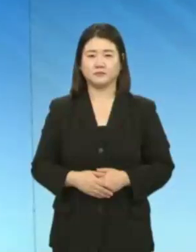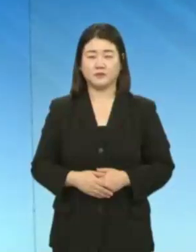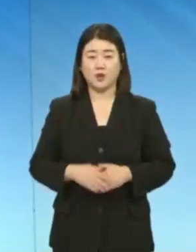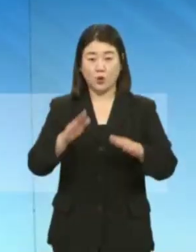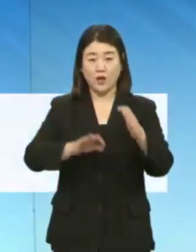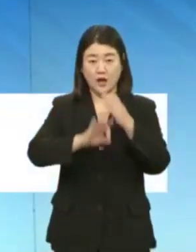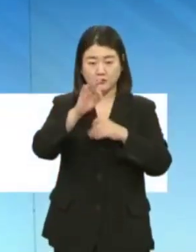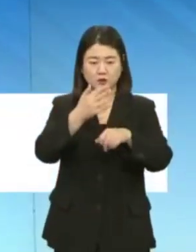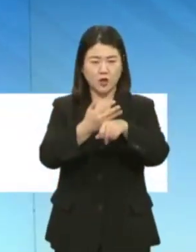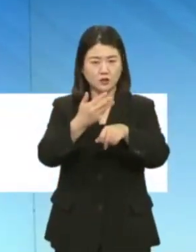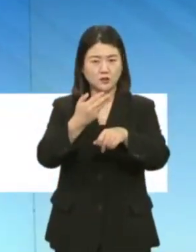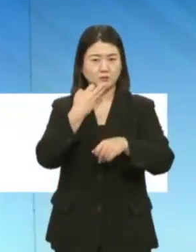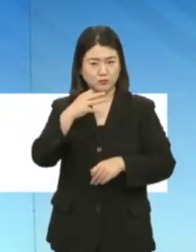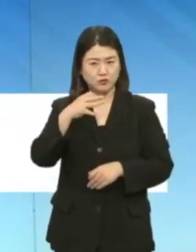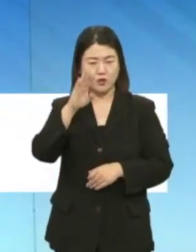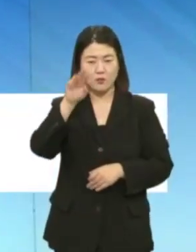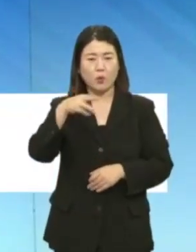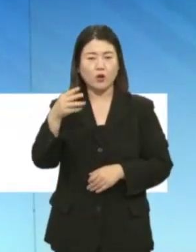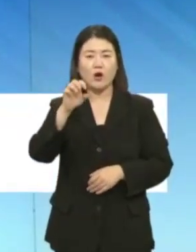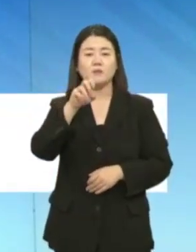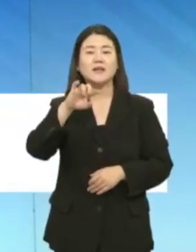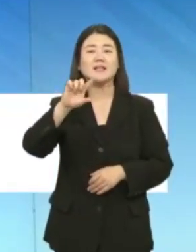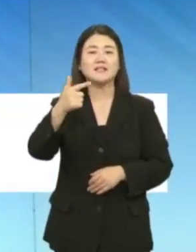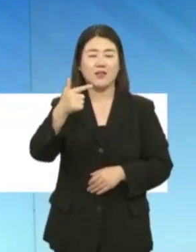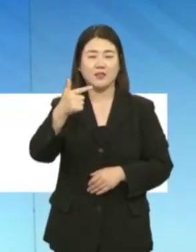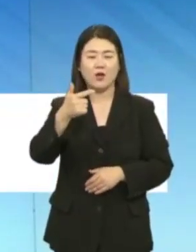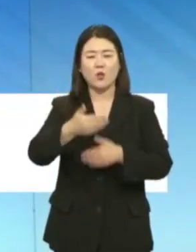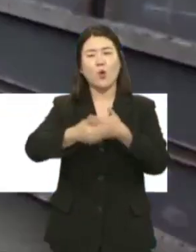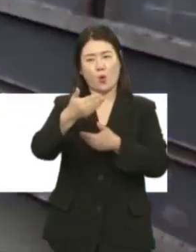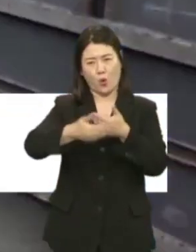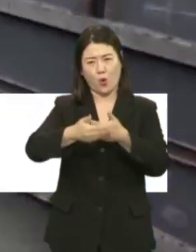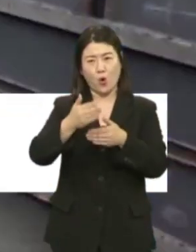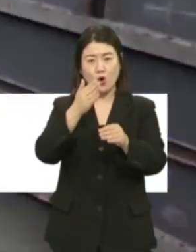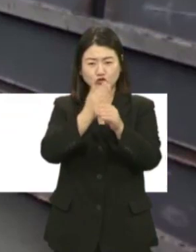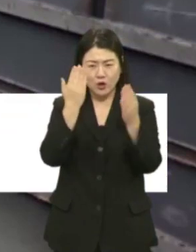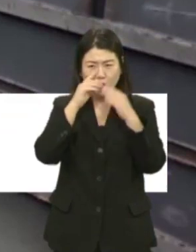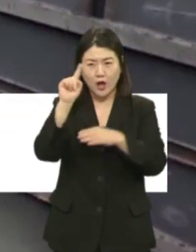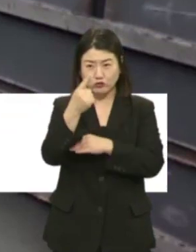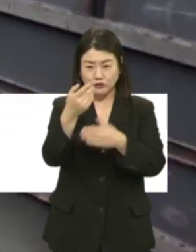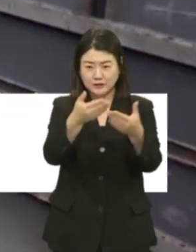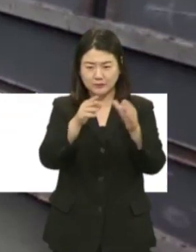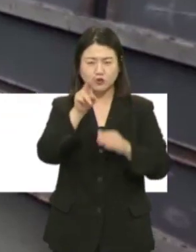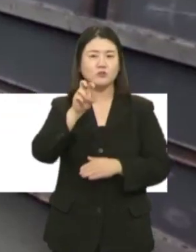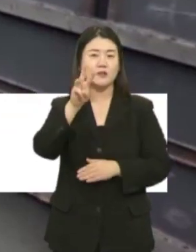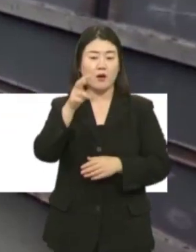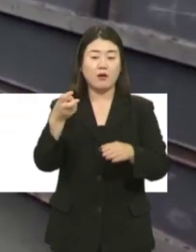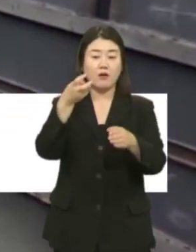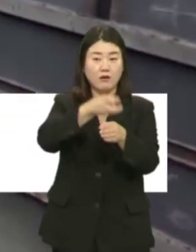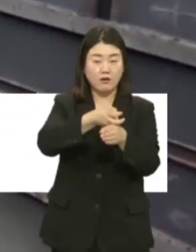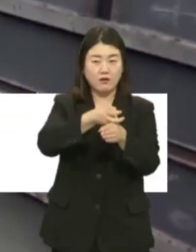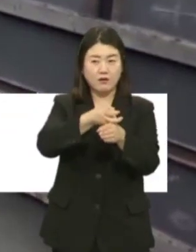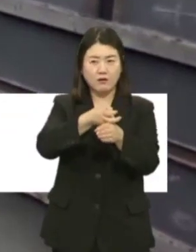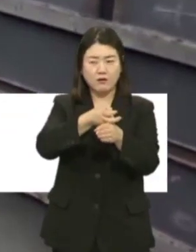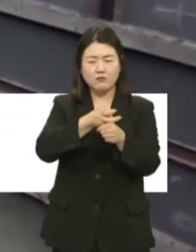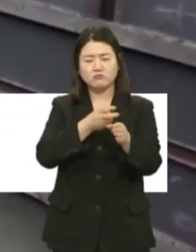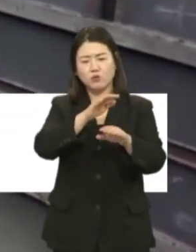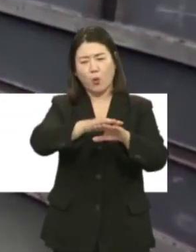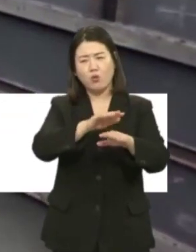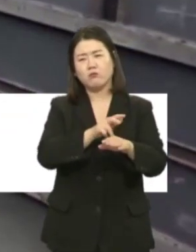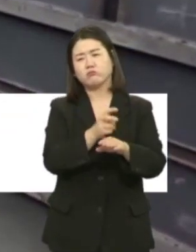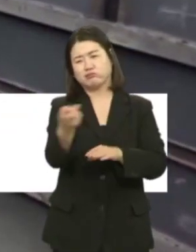오늘 오전 8시 13분쯤 보령시 미산면에 한 도로에서 중학교 야구부 23명의 타고 있던 버스가